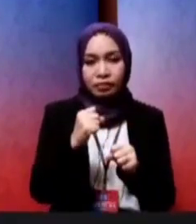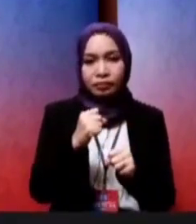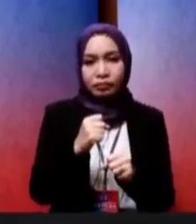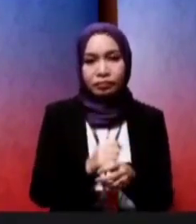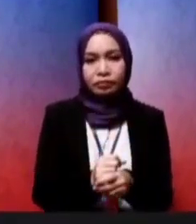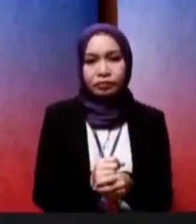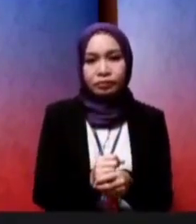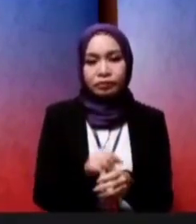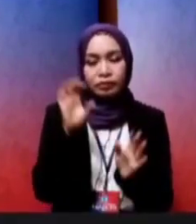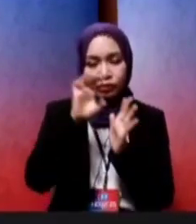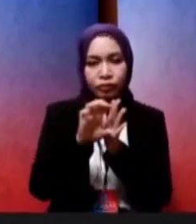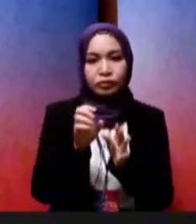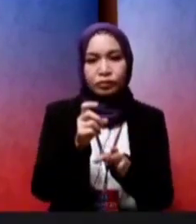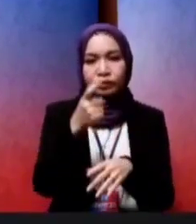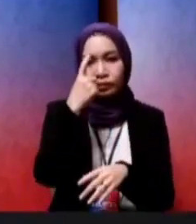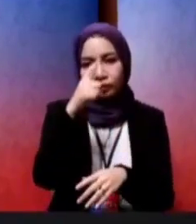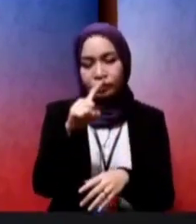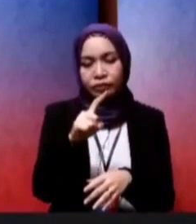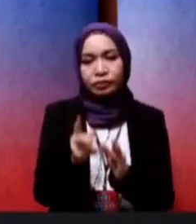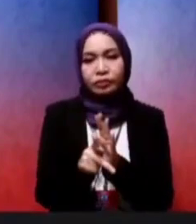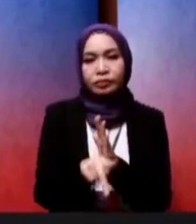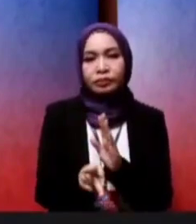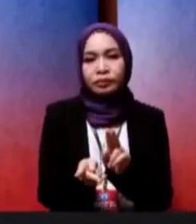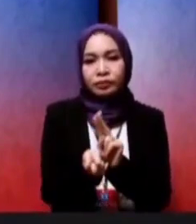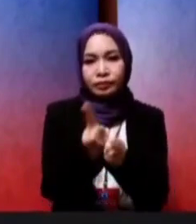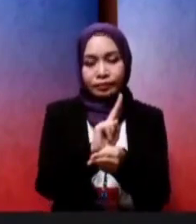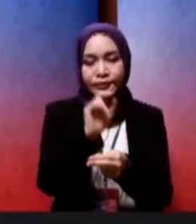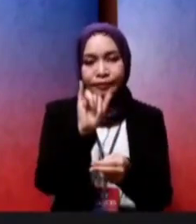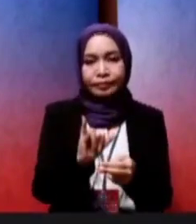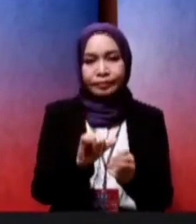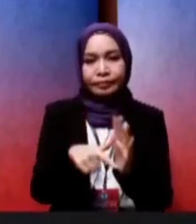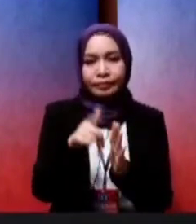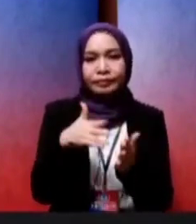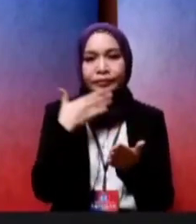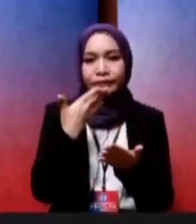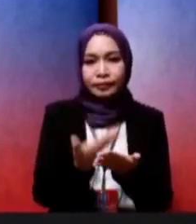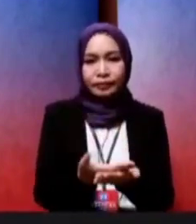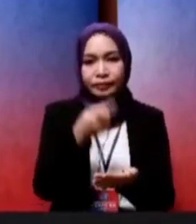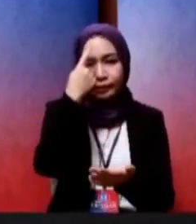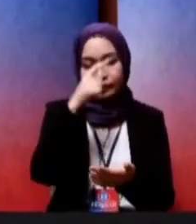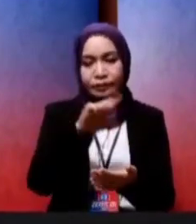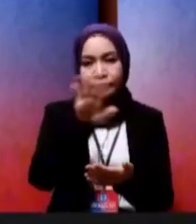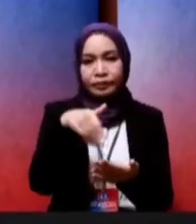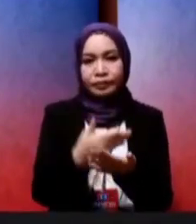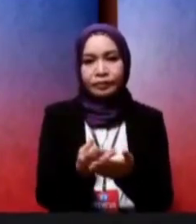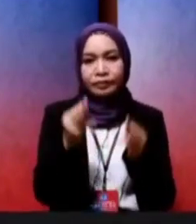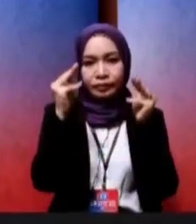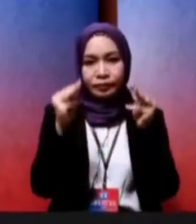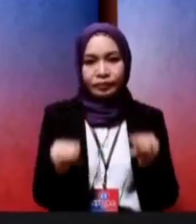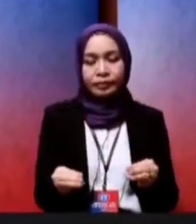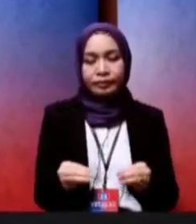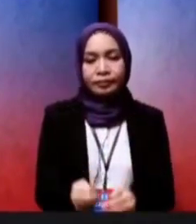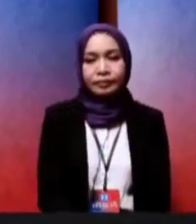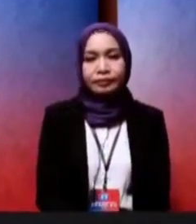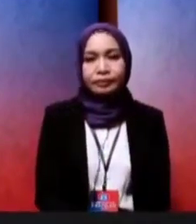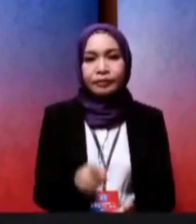kalangan masyarakat namun apa pula identiti kita kita ni banyak diselar